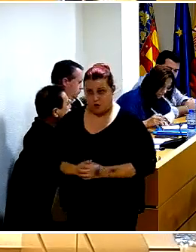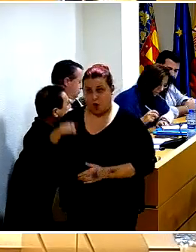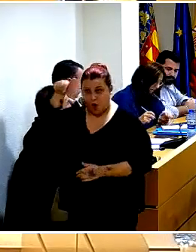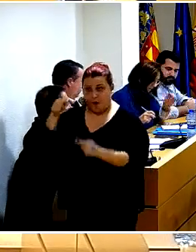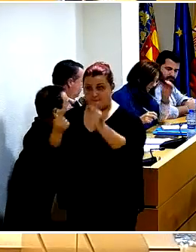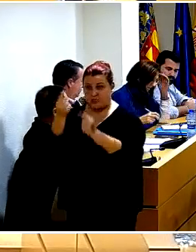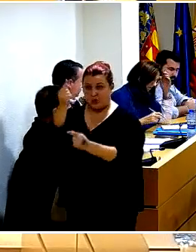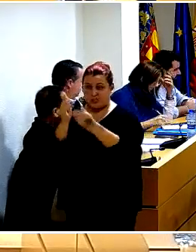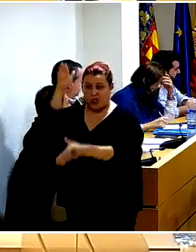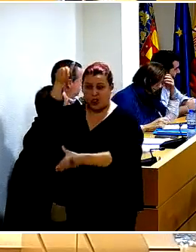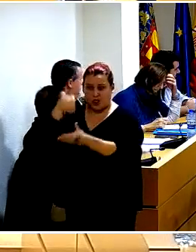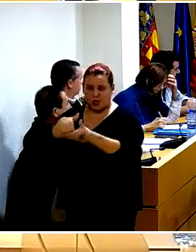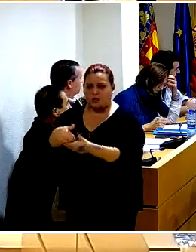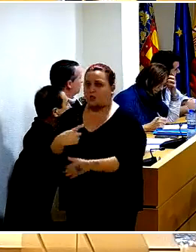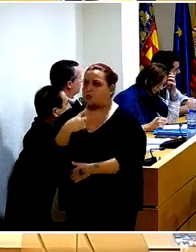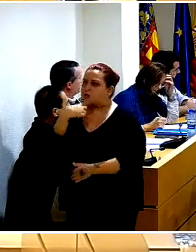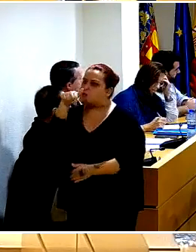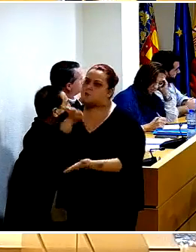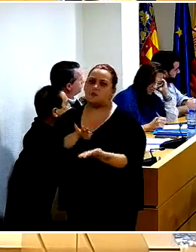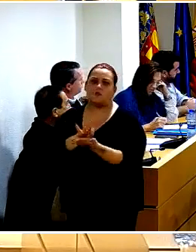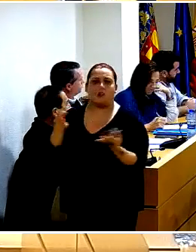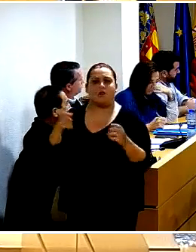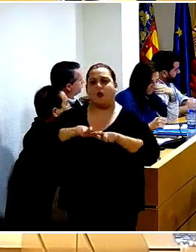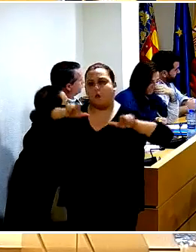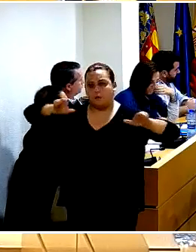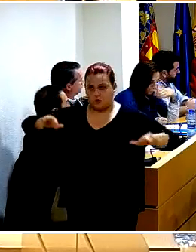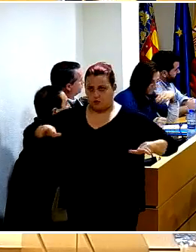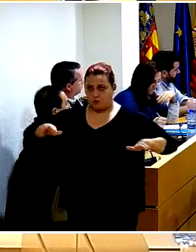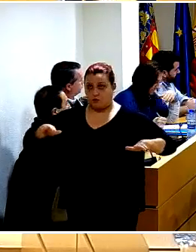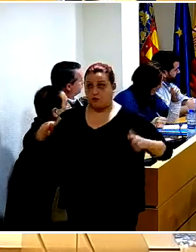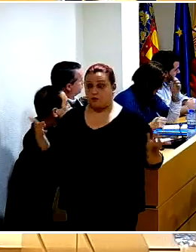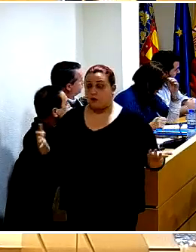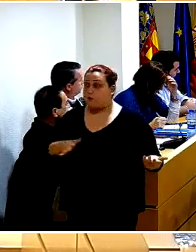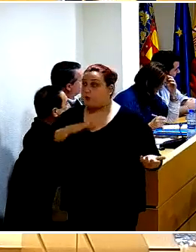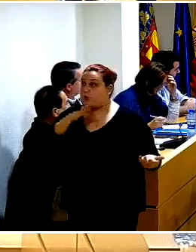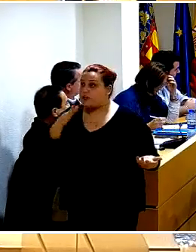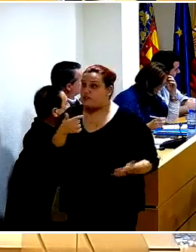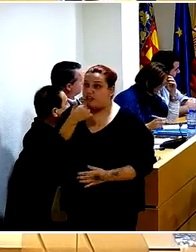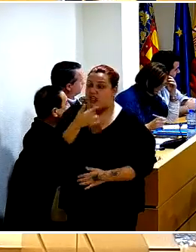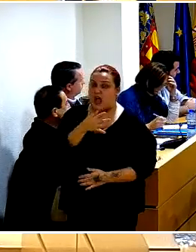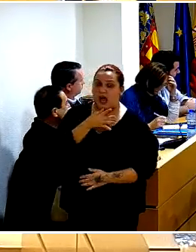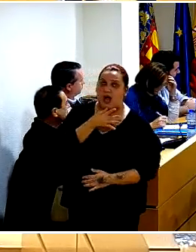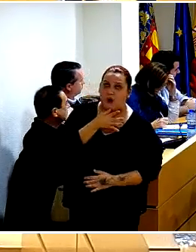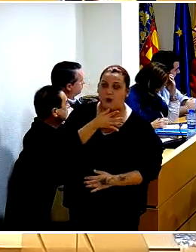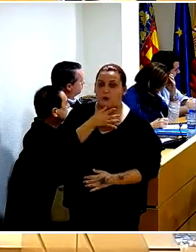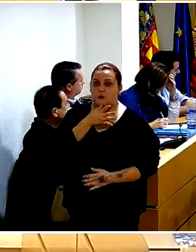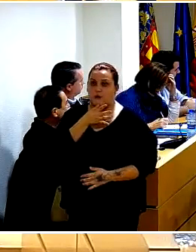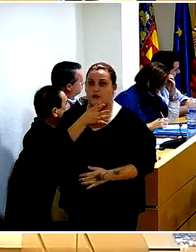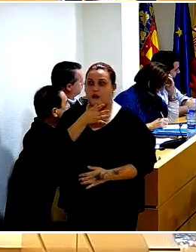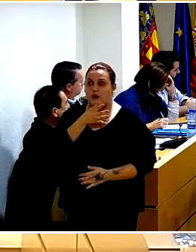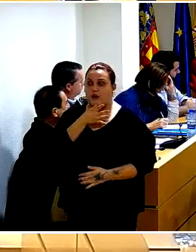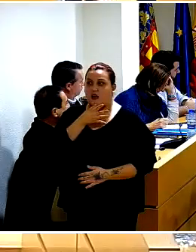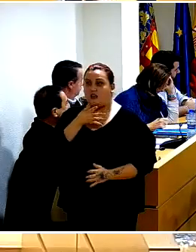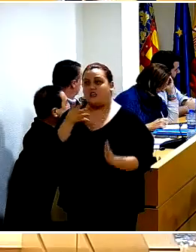i l'aportació és que aquests serveis augmenten. Per tant, no puc dir, a veure, del que es tracta és